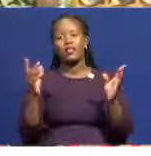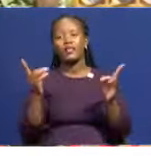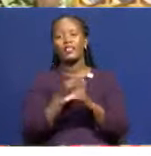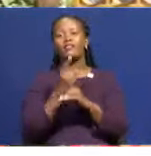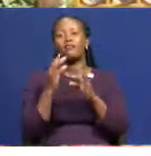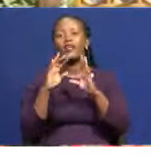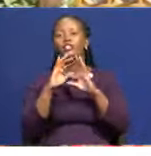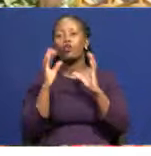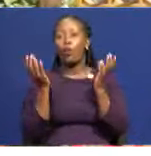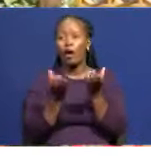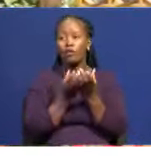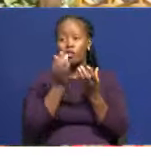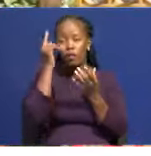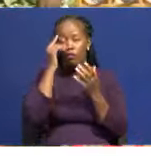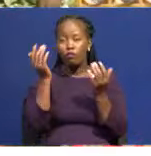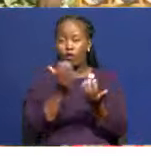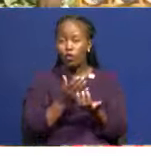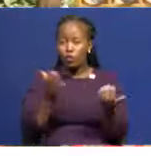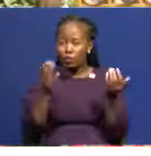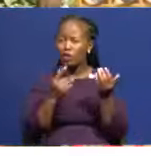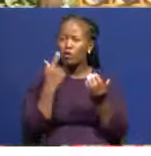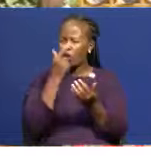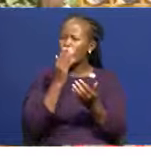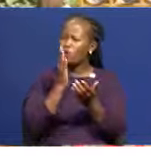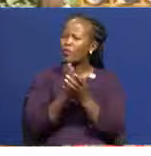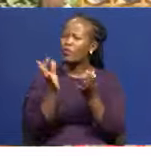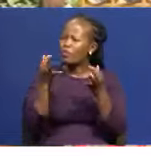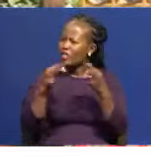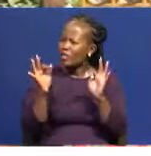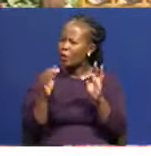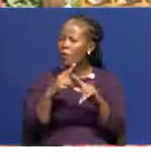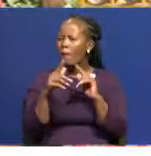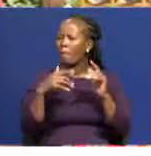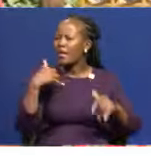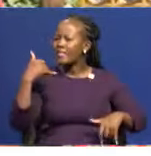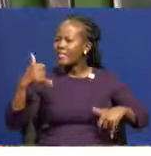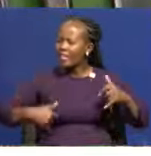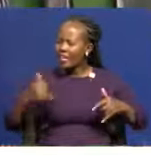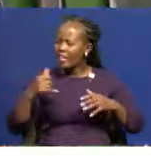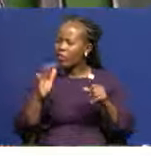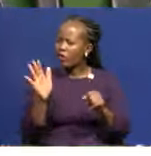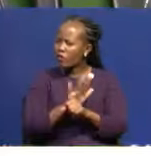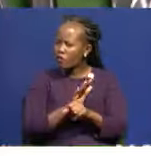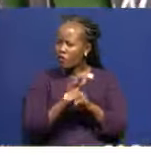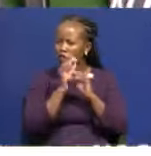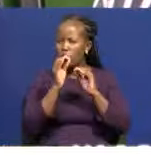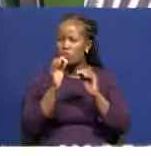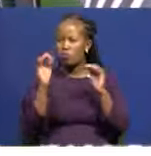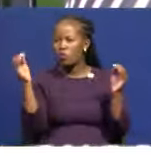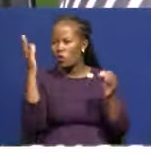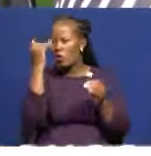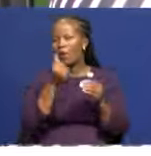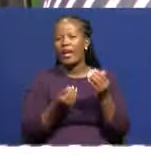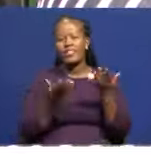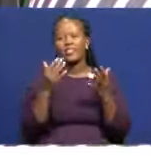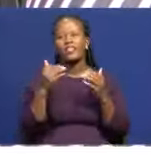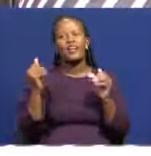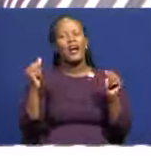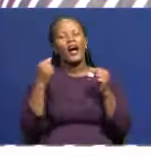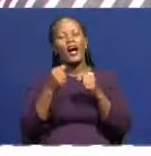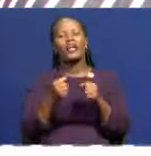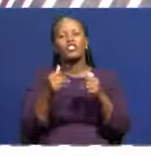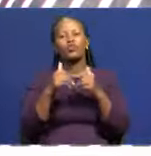hawa, ambao licha ya wao kuwa huru, hawawezi kufurahia uhuru huo kutokana na kutoweza kutengana na mama zao